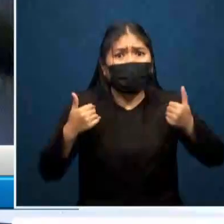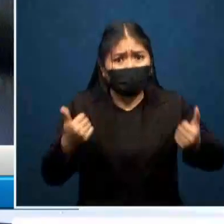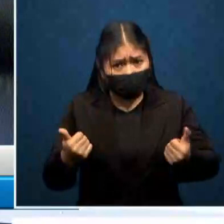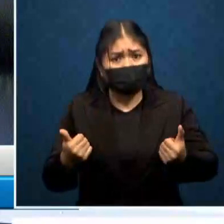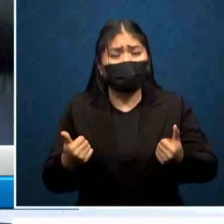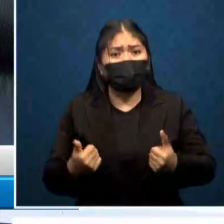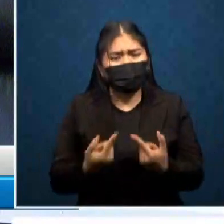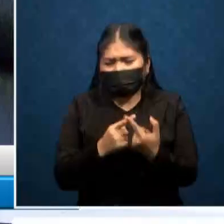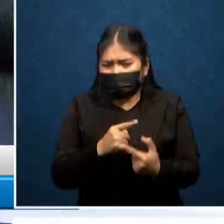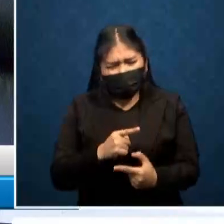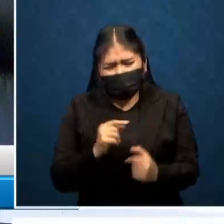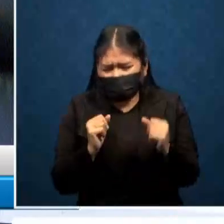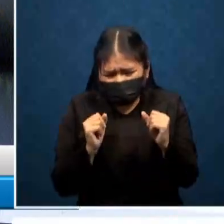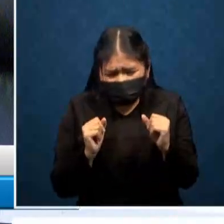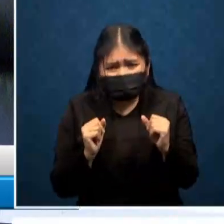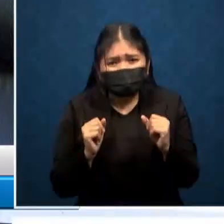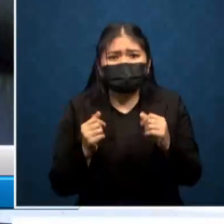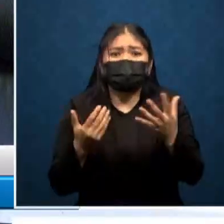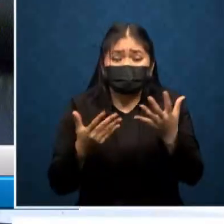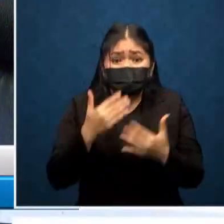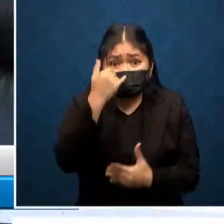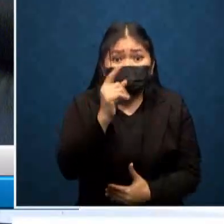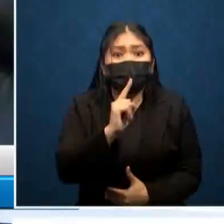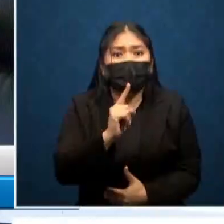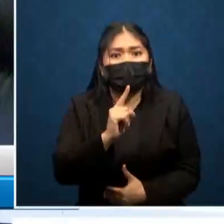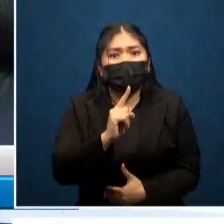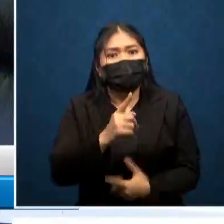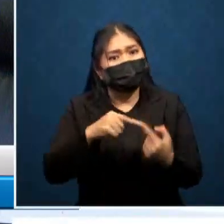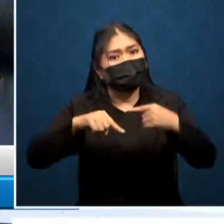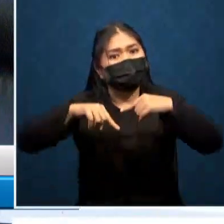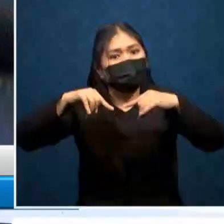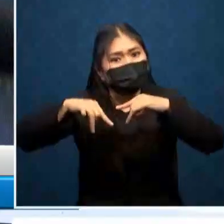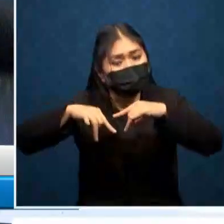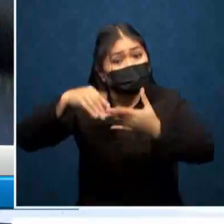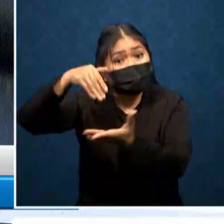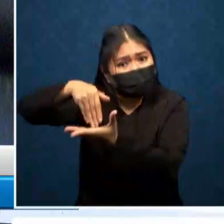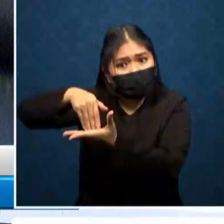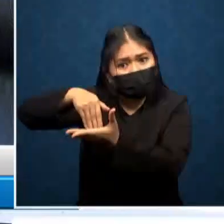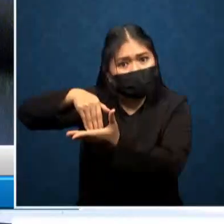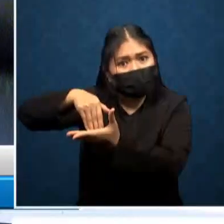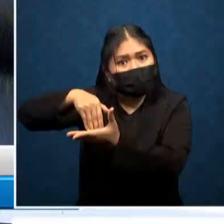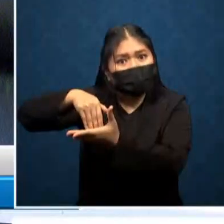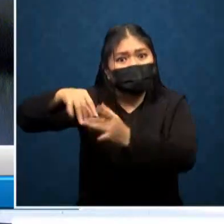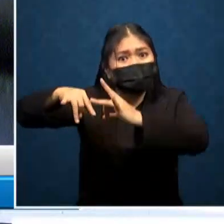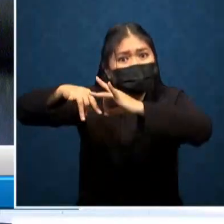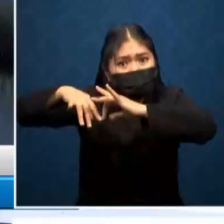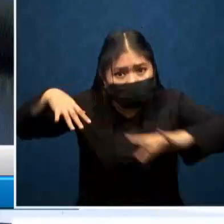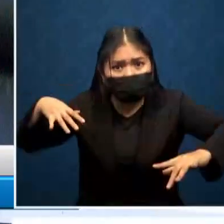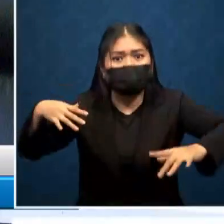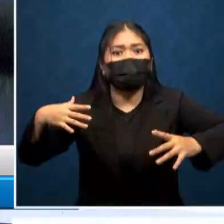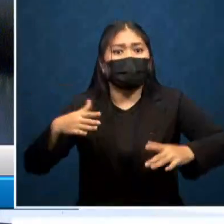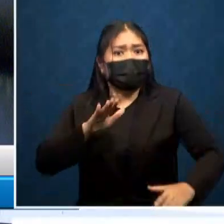าสอนครับท่านประธานเพราะอะไรเพราะเดี๋ยวขัดคำสั่งจากส่วนกลางนะครับว่าห้ามสอนออน